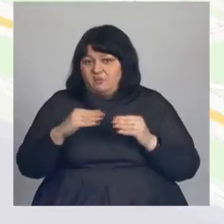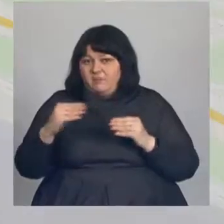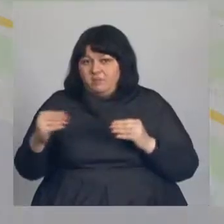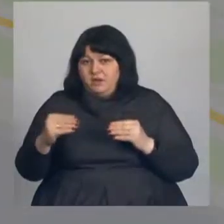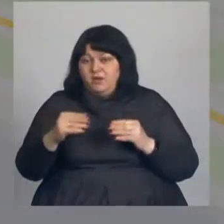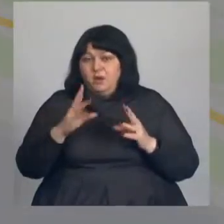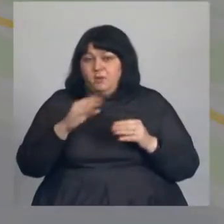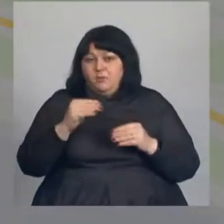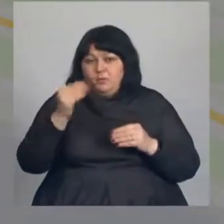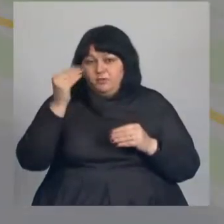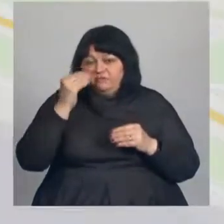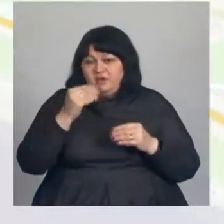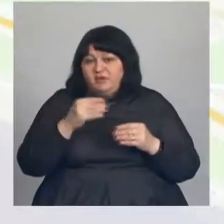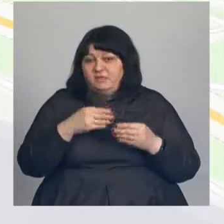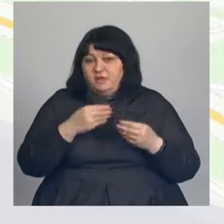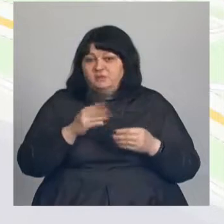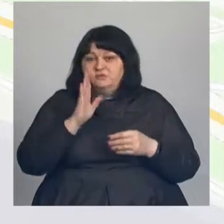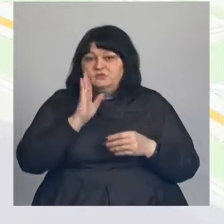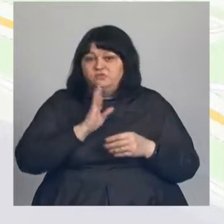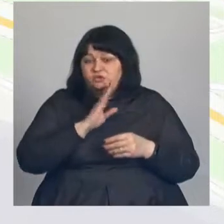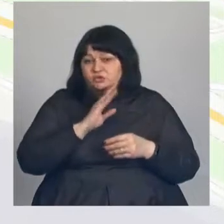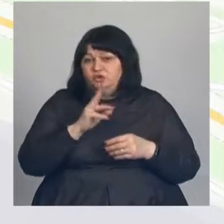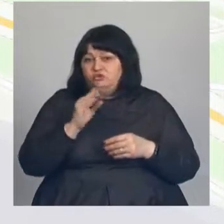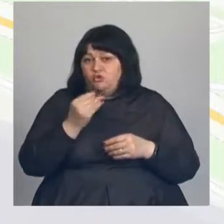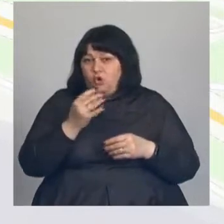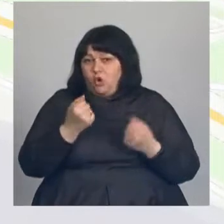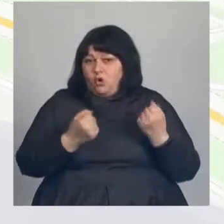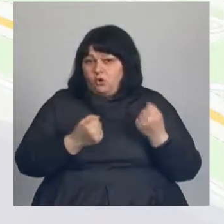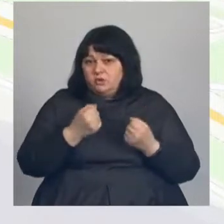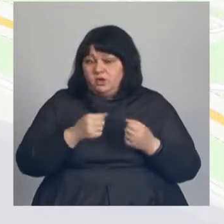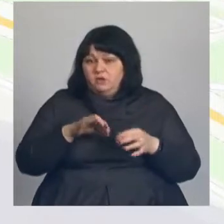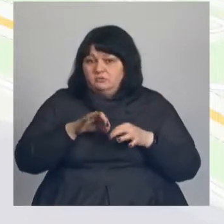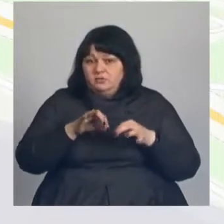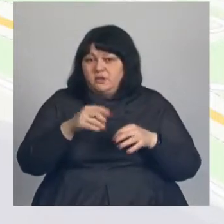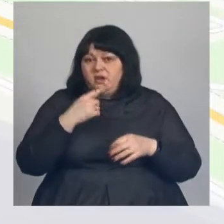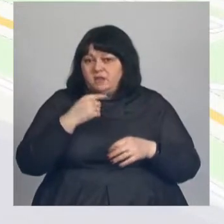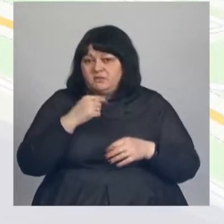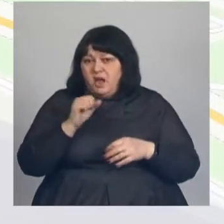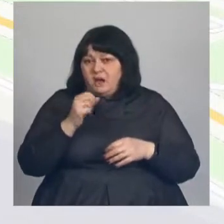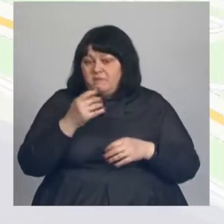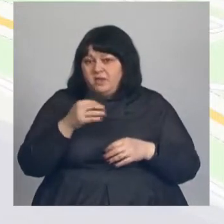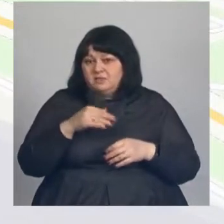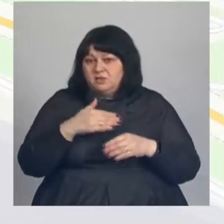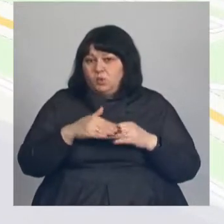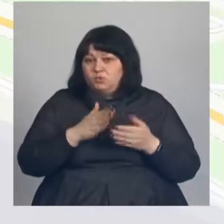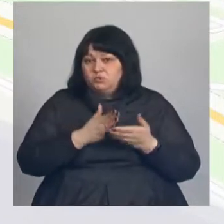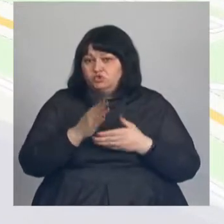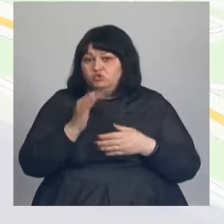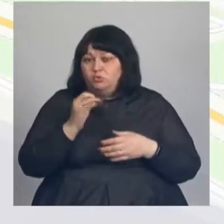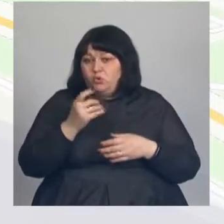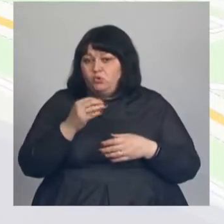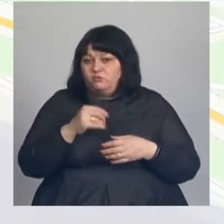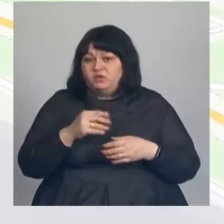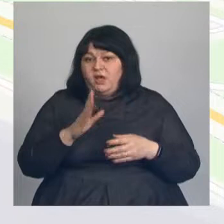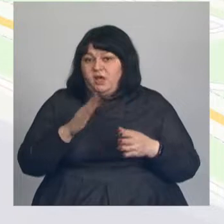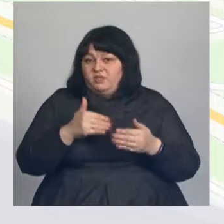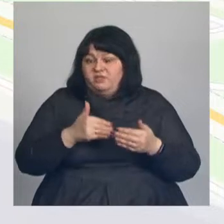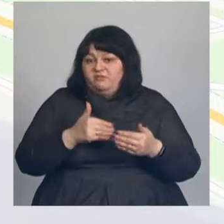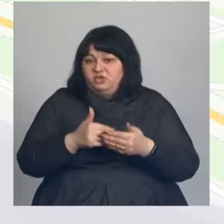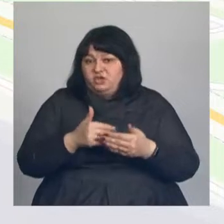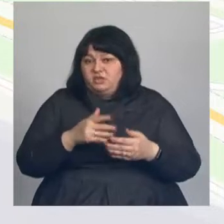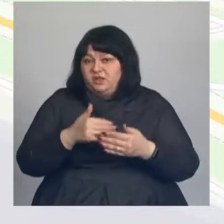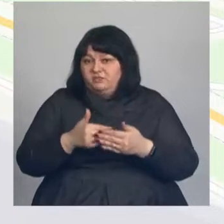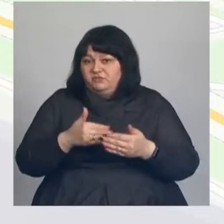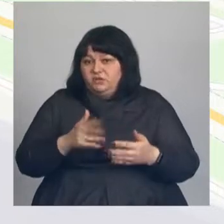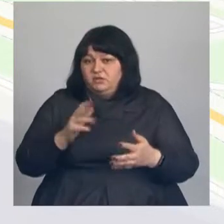По предварительным данным, автоледи на «Шкоде», двигаясь со стороны улицы Красноармейской в направлении улицы Супруновской, не выдержала безопасную